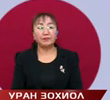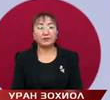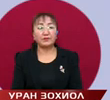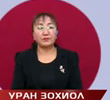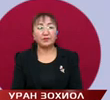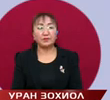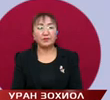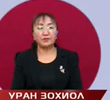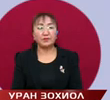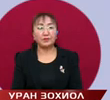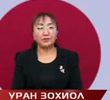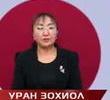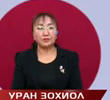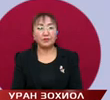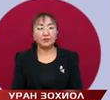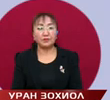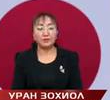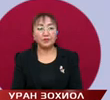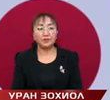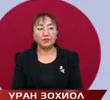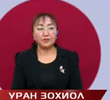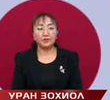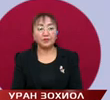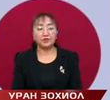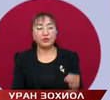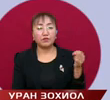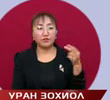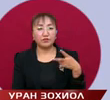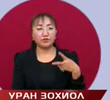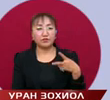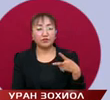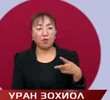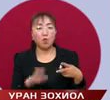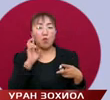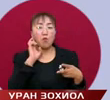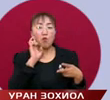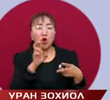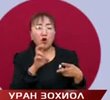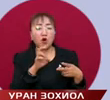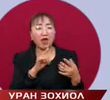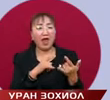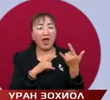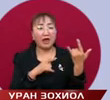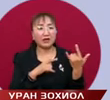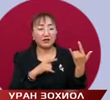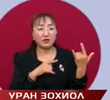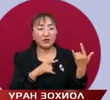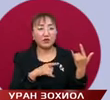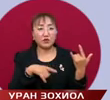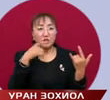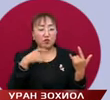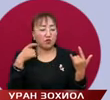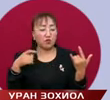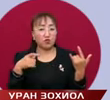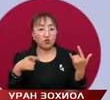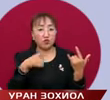Зохиолынхон үг хэллэгээр нь бичээ шүү. За хоёрдугаарт бор атыг албаны хүмүүс авч явах үйл явдал